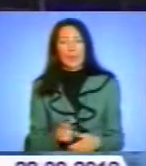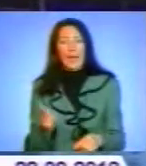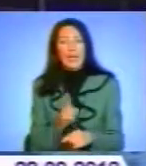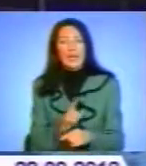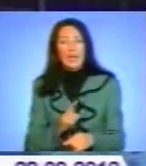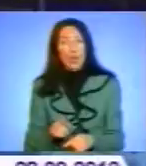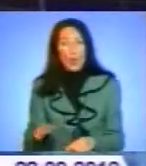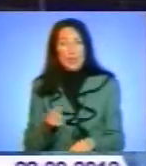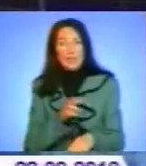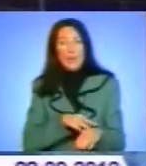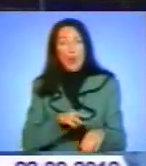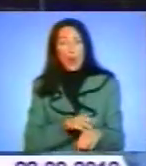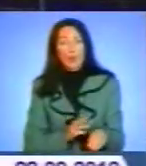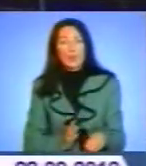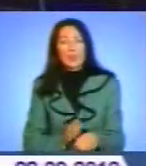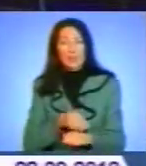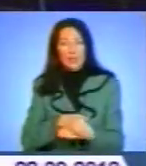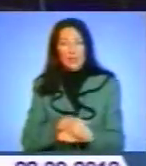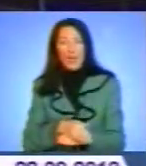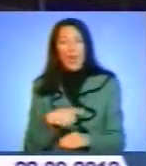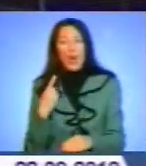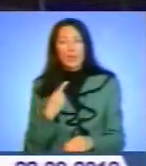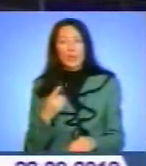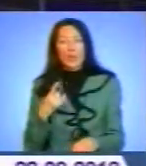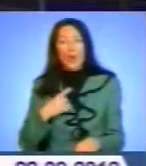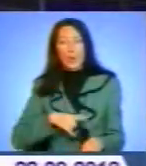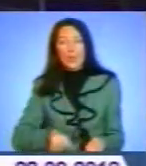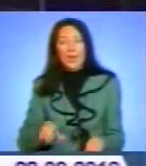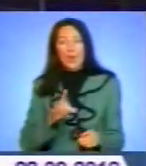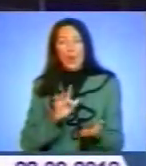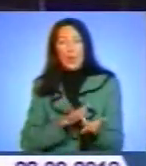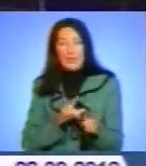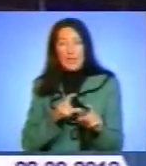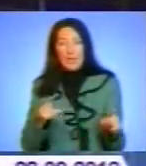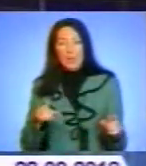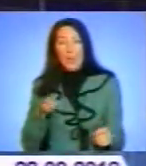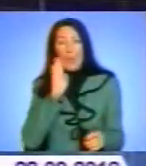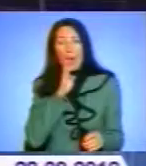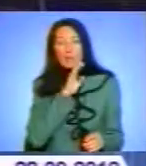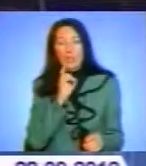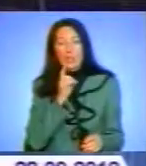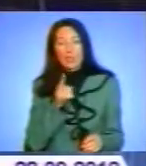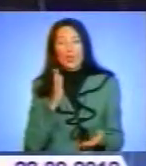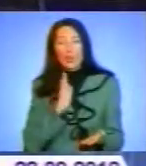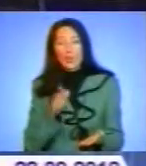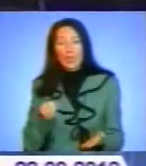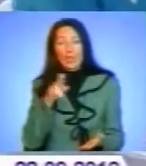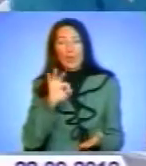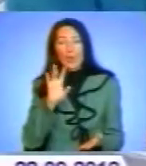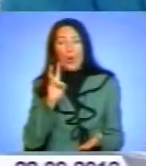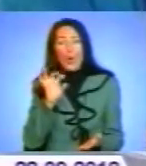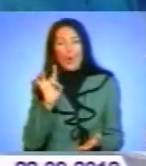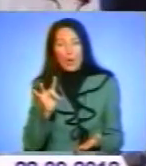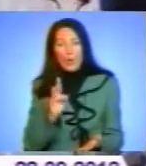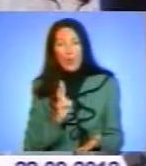Тернопільські правоохоронці завітали до обласного перинатального центру «Мати і дитина», щоб стати донорами для тих, хто цього потребує.